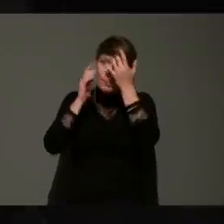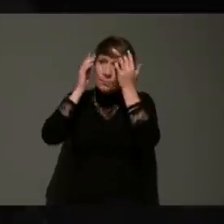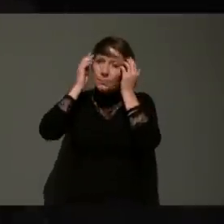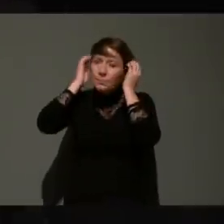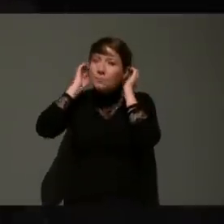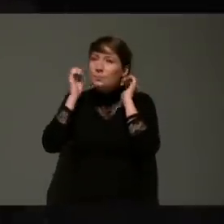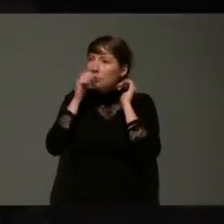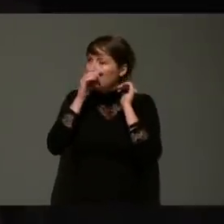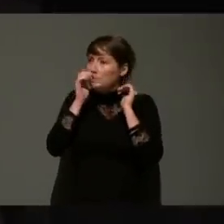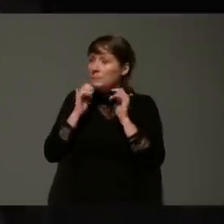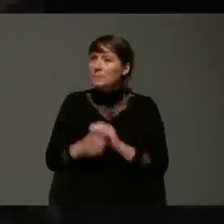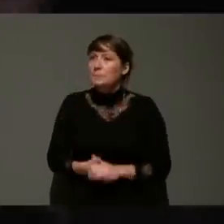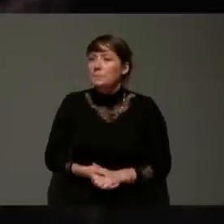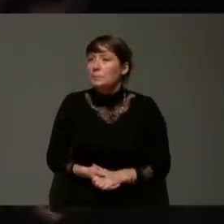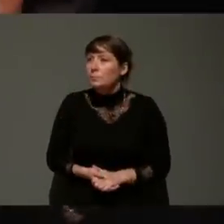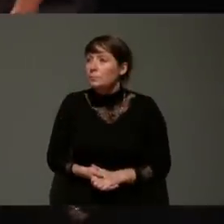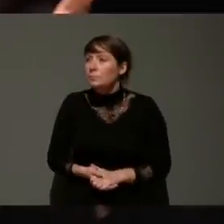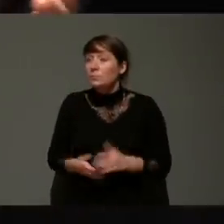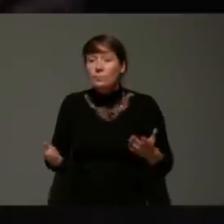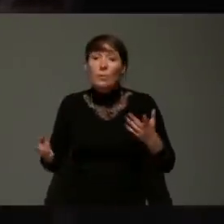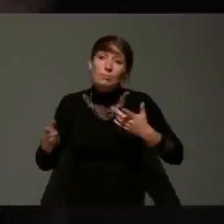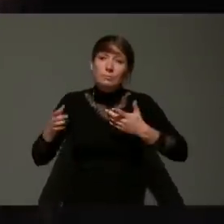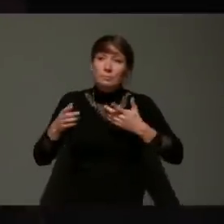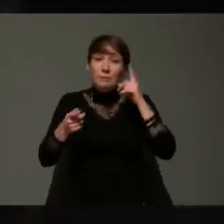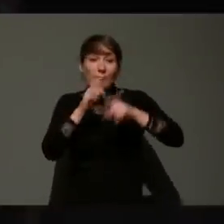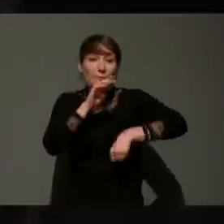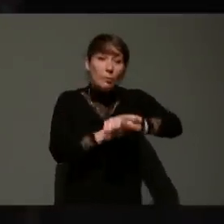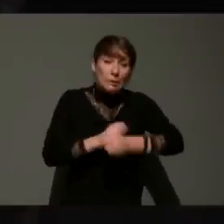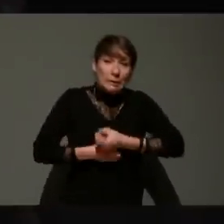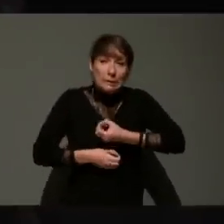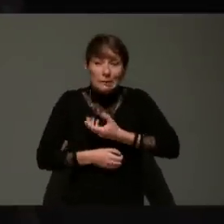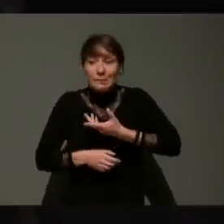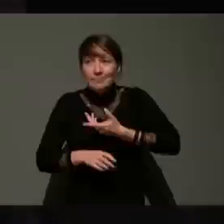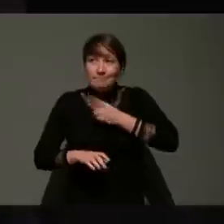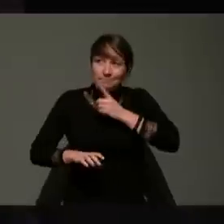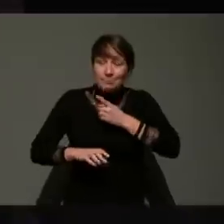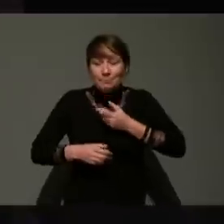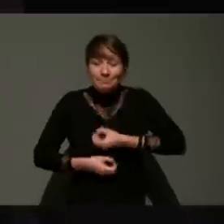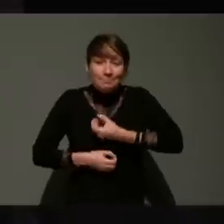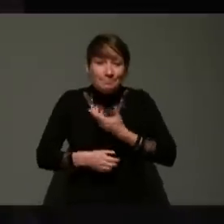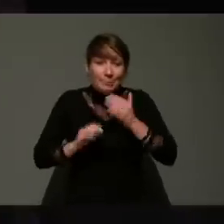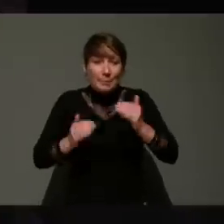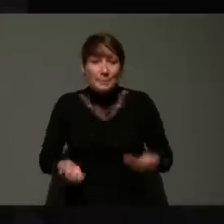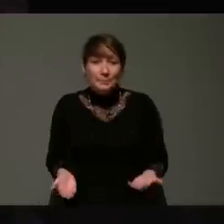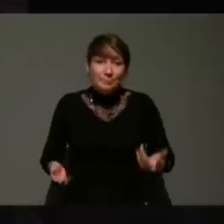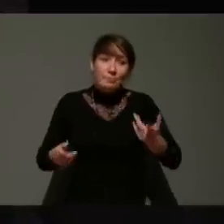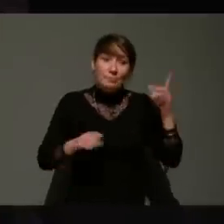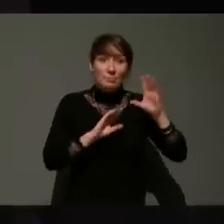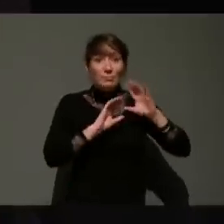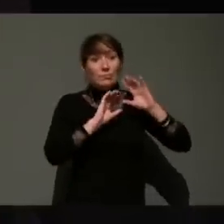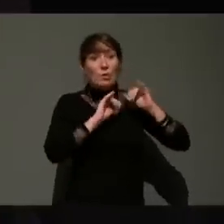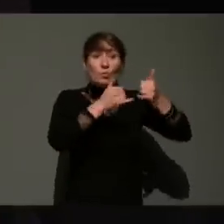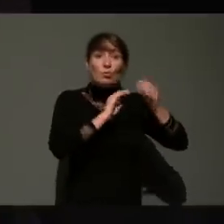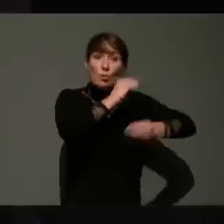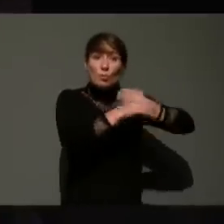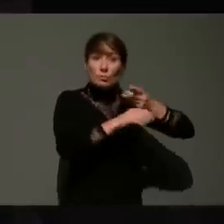On sort par exemple de, j'avais dit que je ne parlerais pas de foot mais je vais en parler juste un peu, on sort de la Coupe du Monde de football, hein, on voit